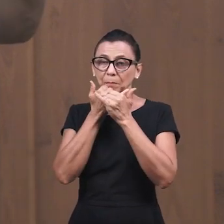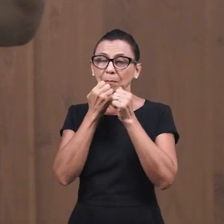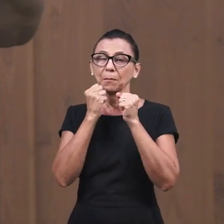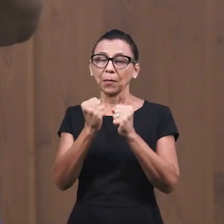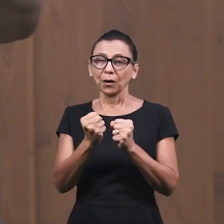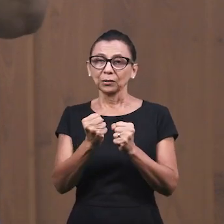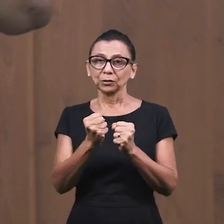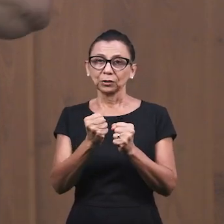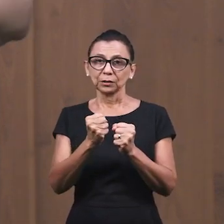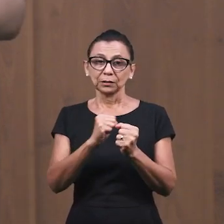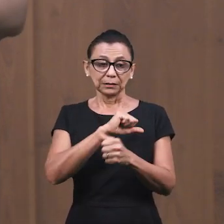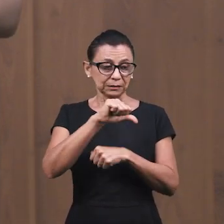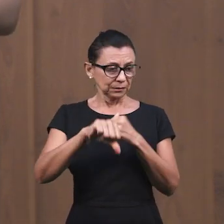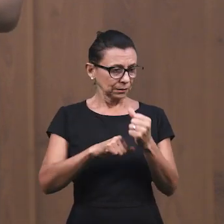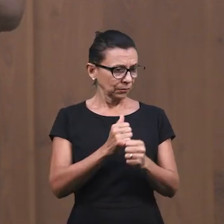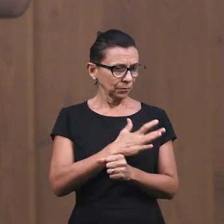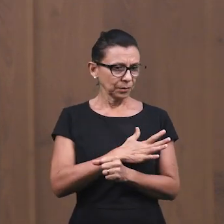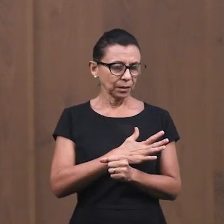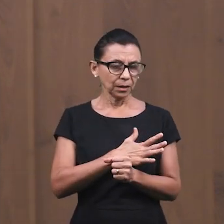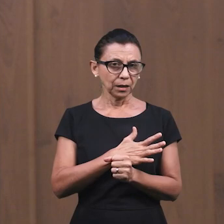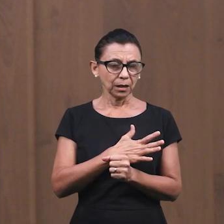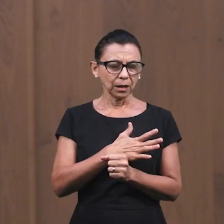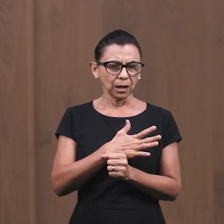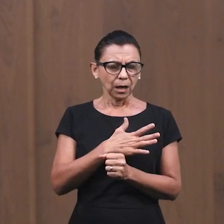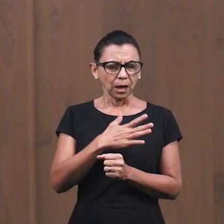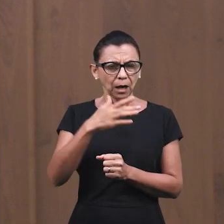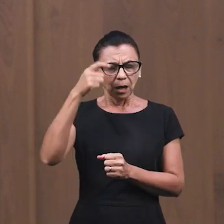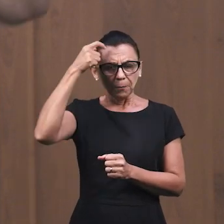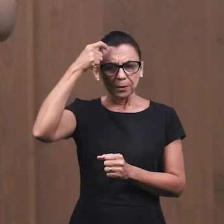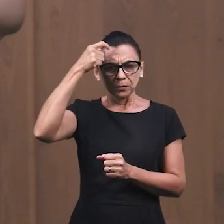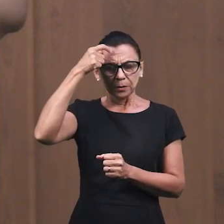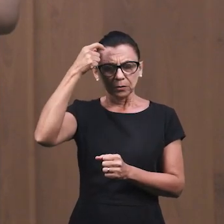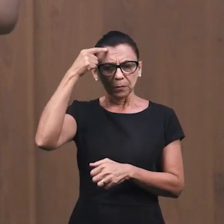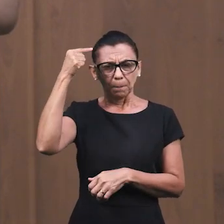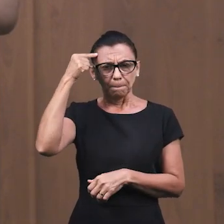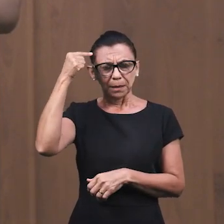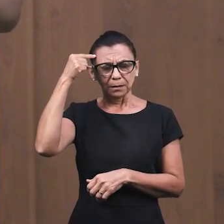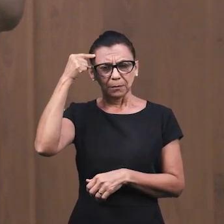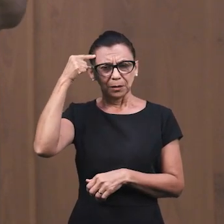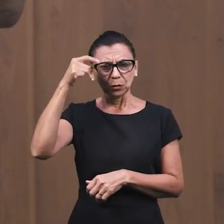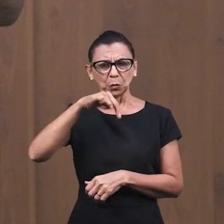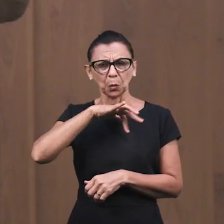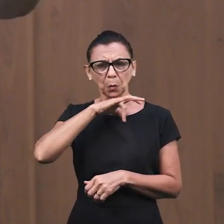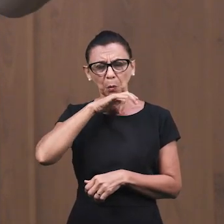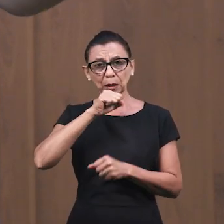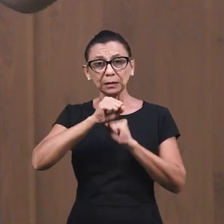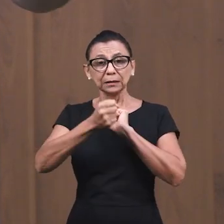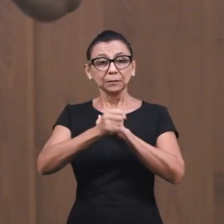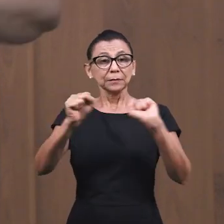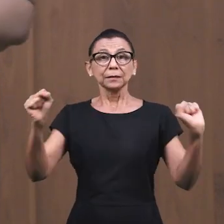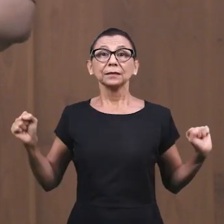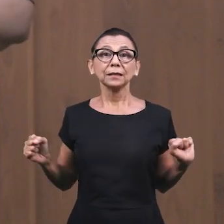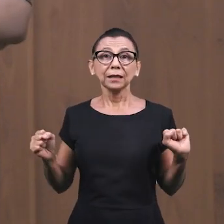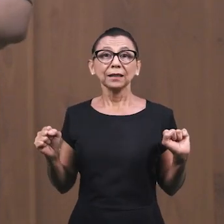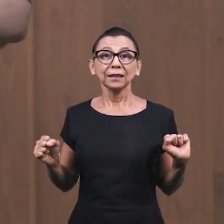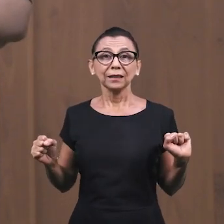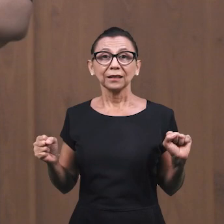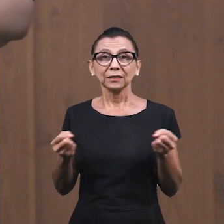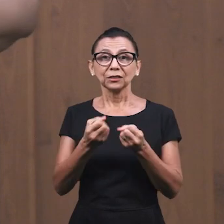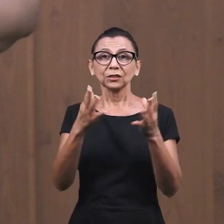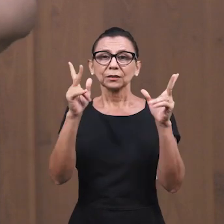péchés, transformer votre vie, délivrer votre pensée des mauvaises pensées